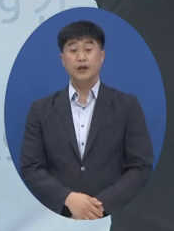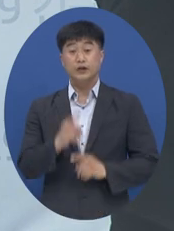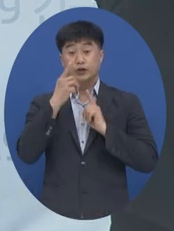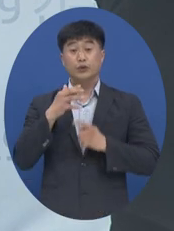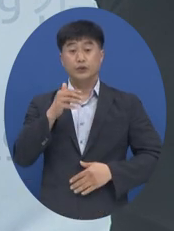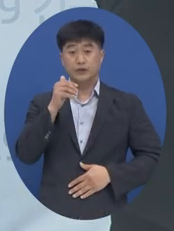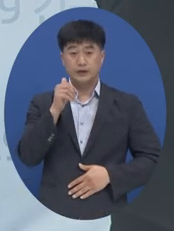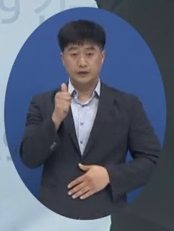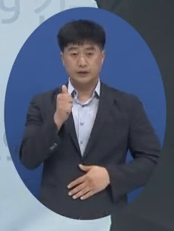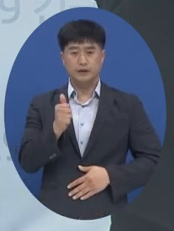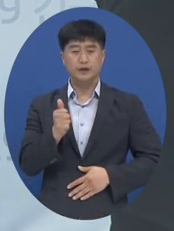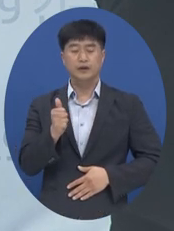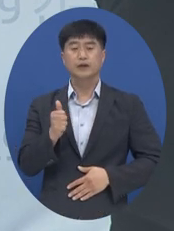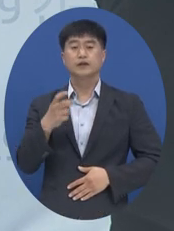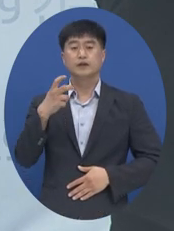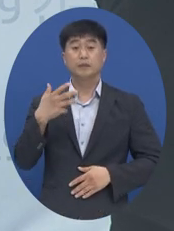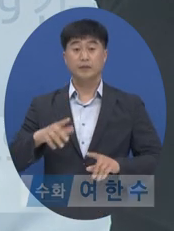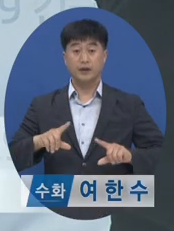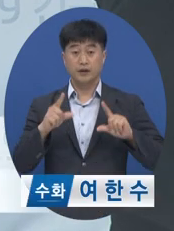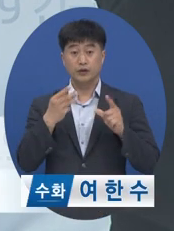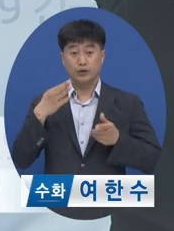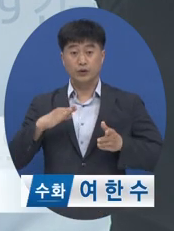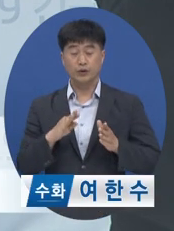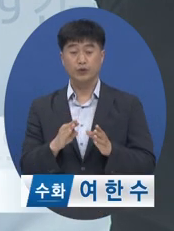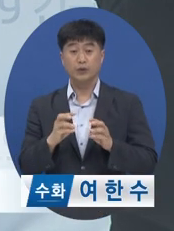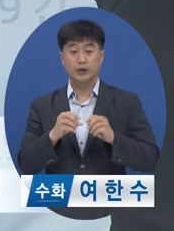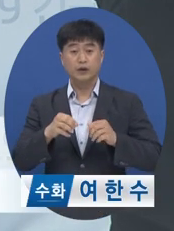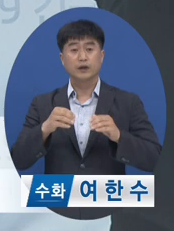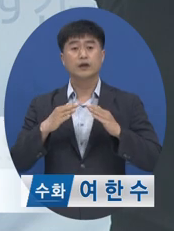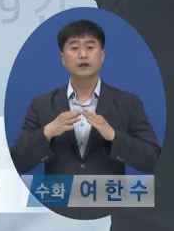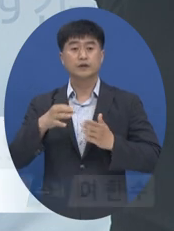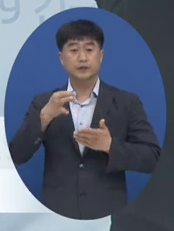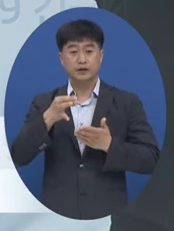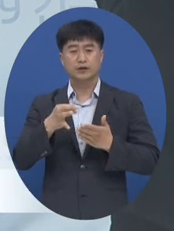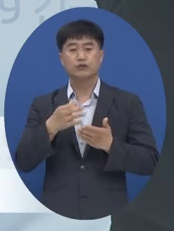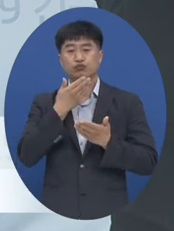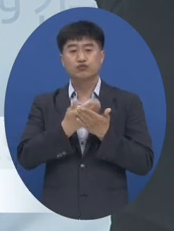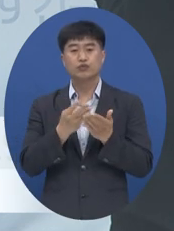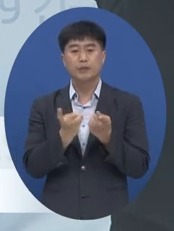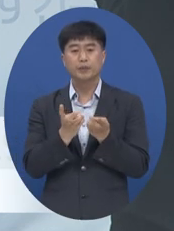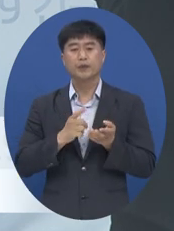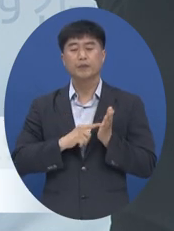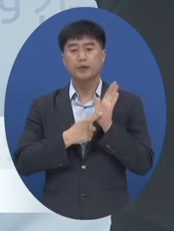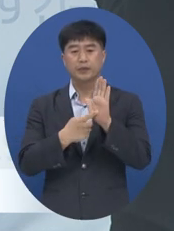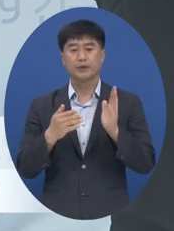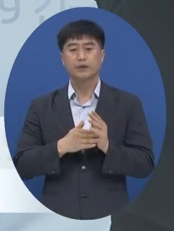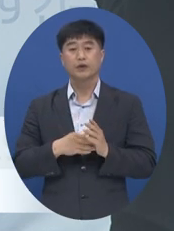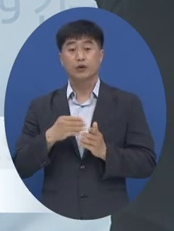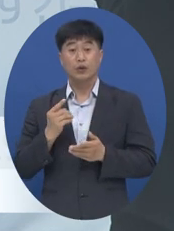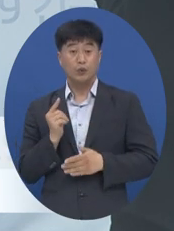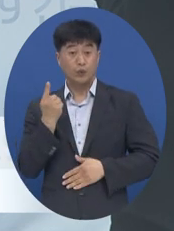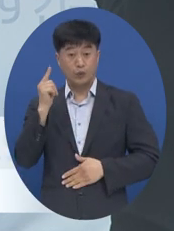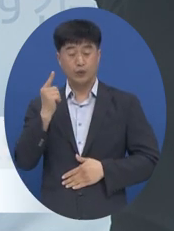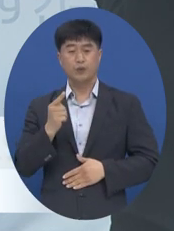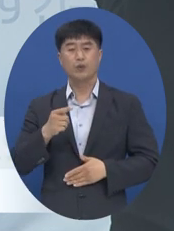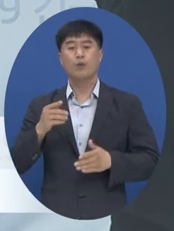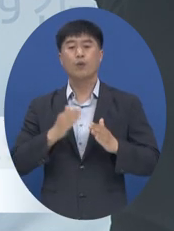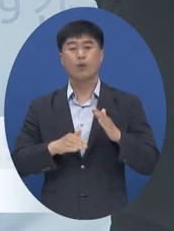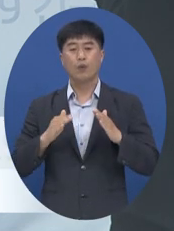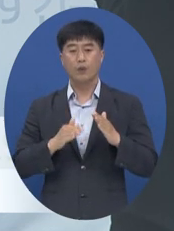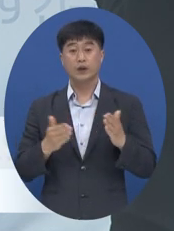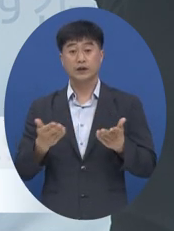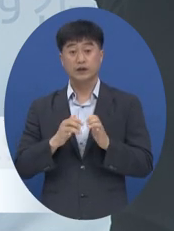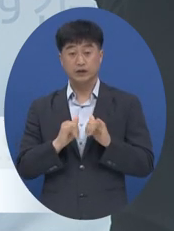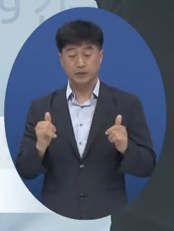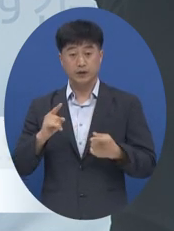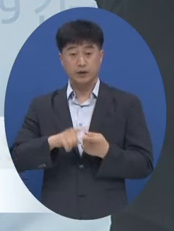이재명 경기도지사가 지난 28일 경기도 부동산 주요 대책을 발표했습니다. 경기도 고위공직자에 대한 다주택